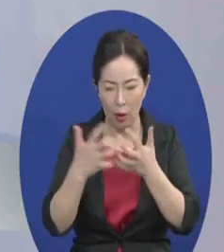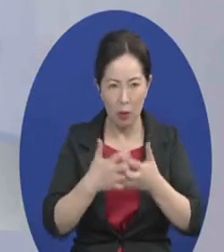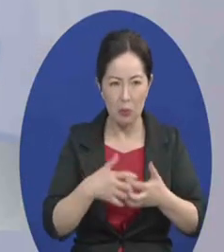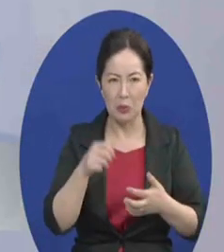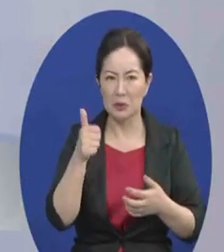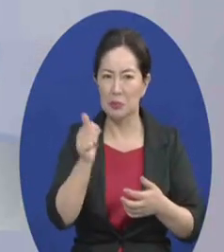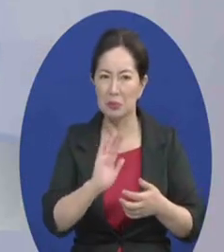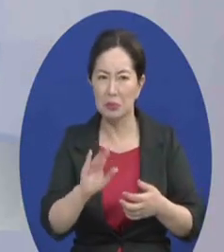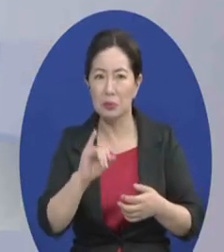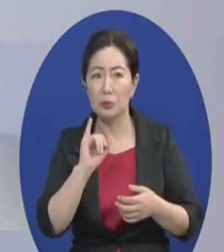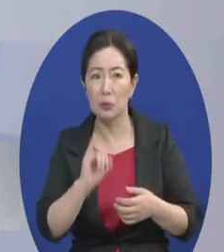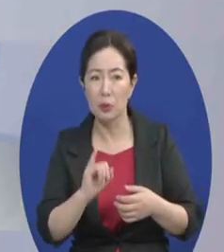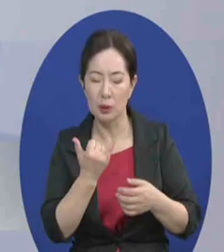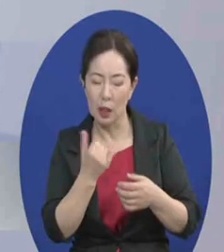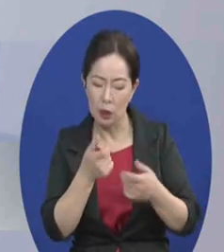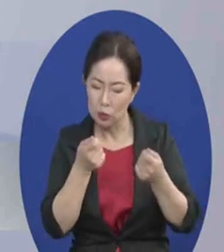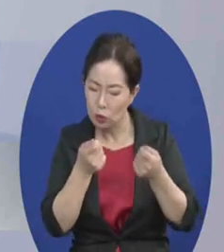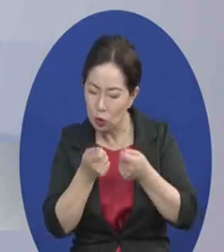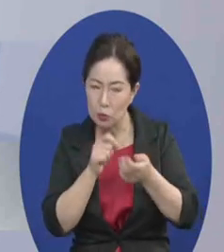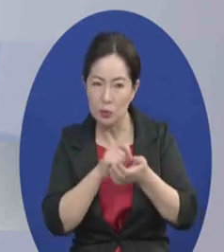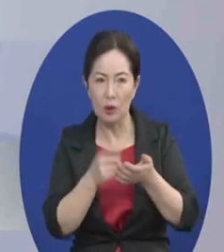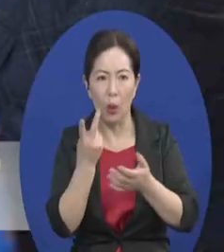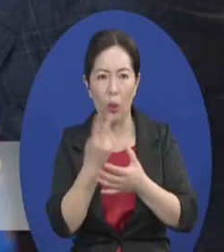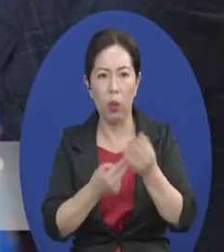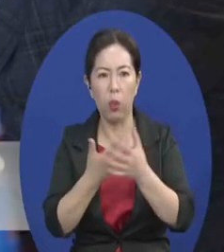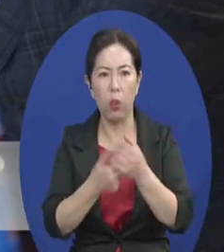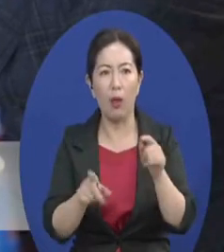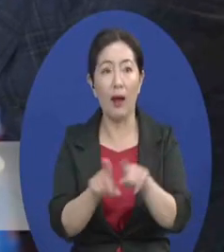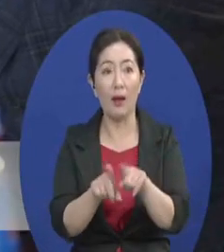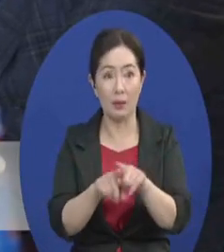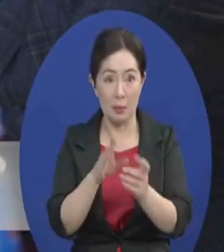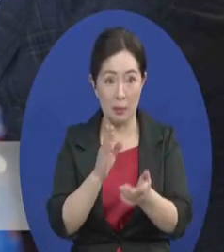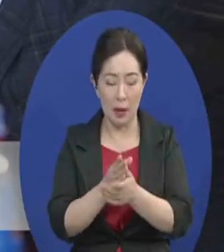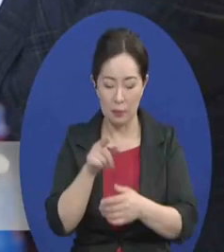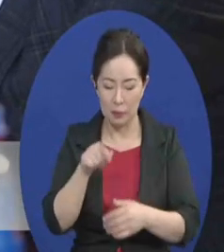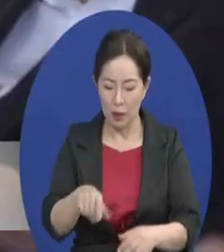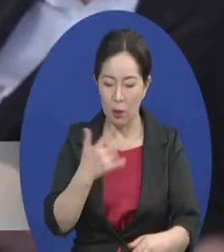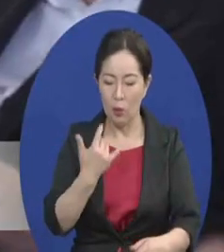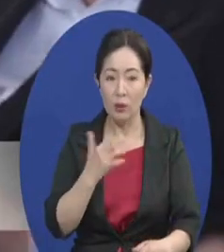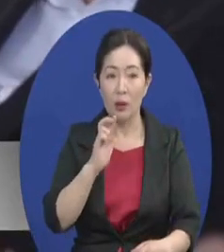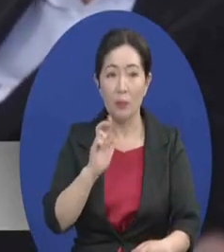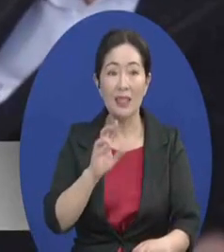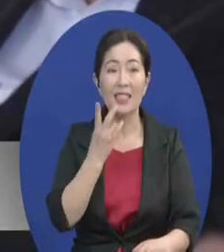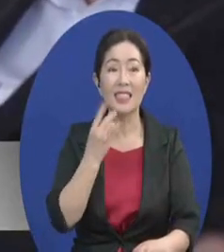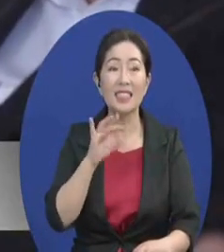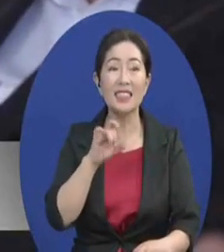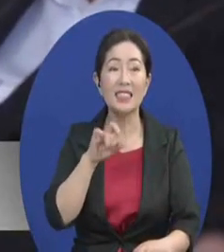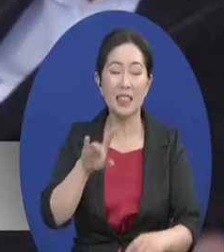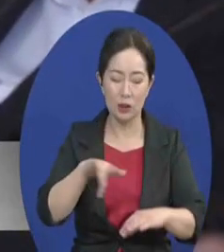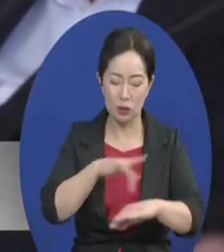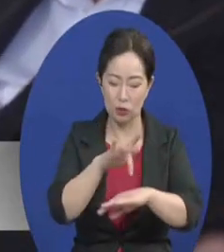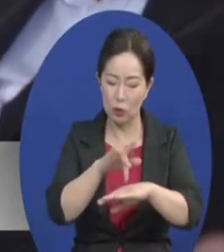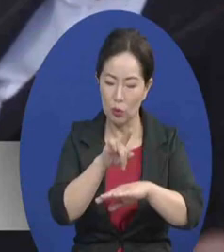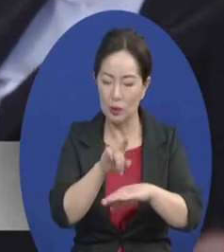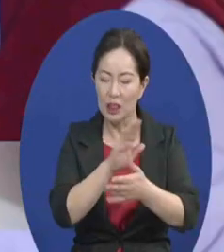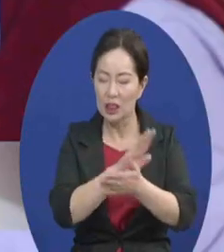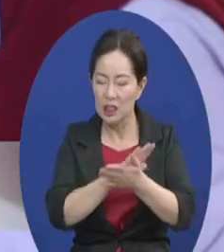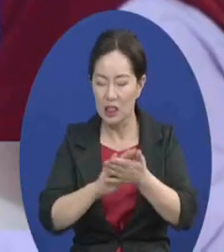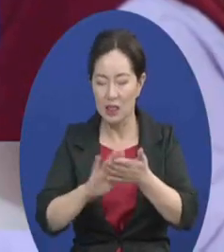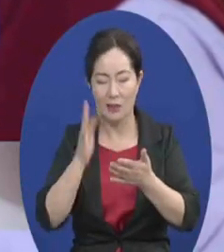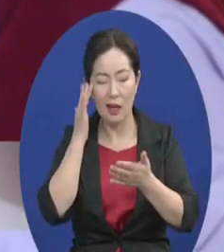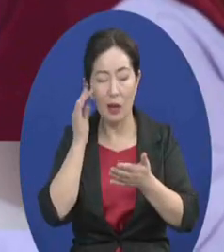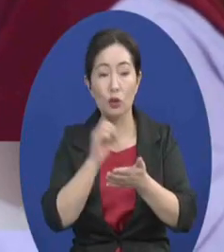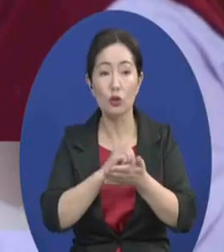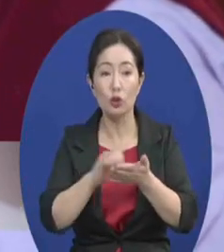албай муутай зарим зохицуулалтанд давхарцсан зэрэг олон зөрчил байгаа юм а. Тиймээс нийслэлийн иргэцэн байдлын тухай хуулийн шинжилсэн найруулгын төслийг